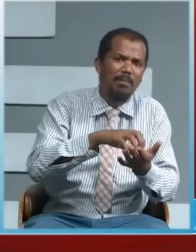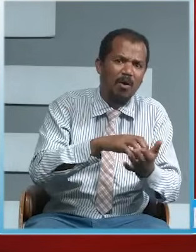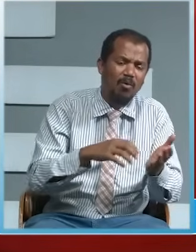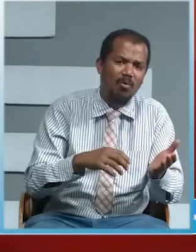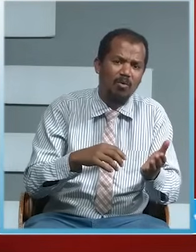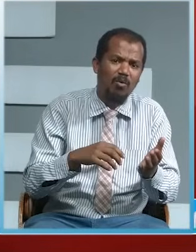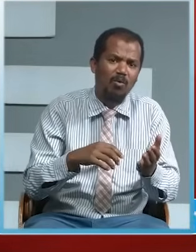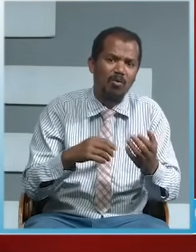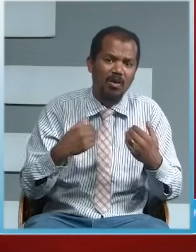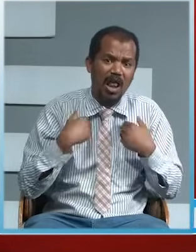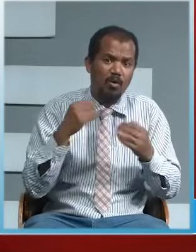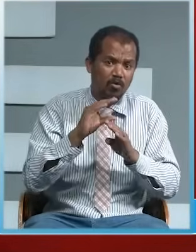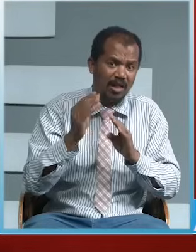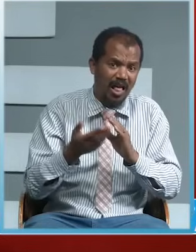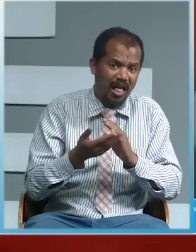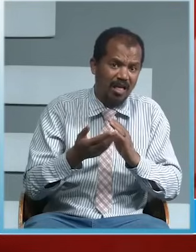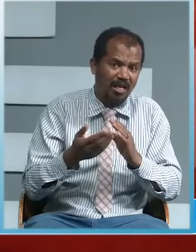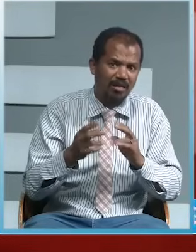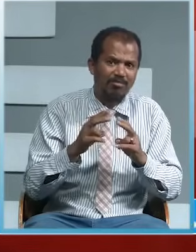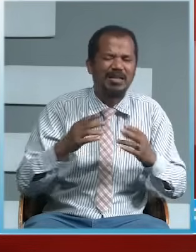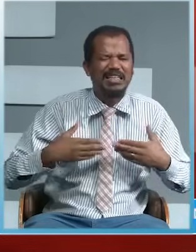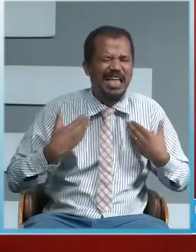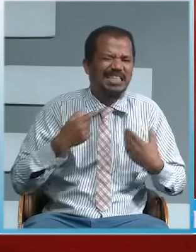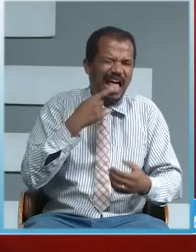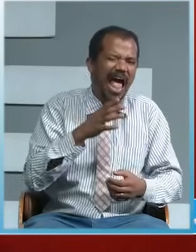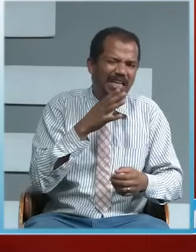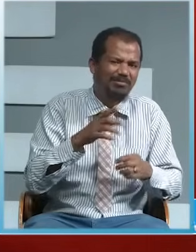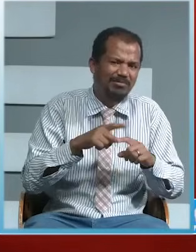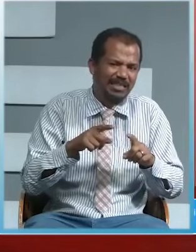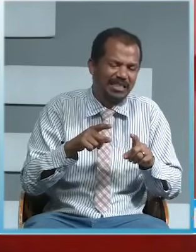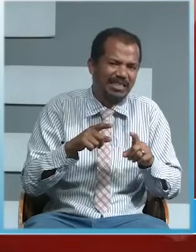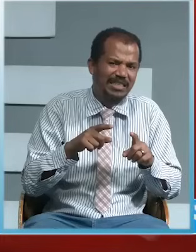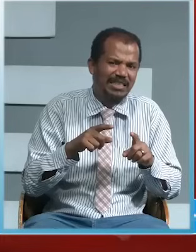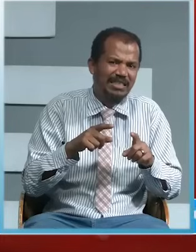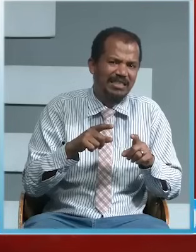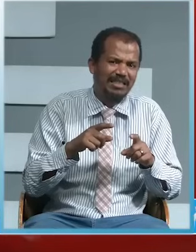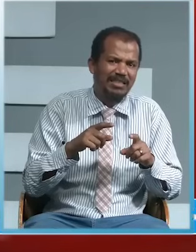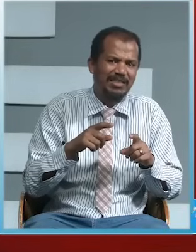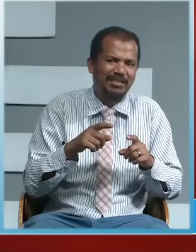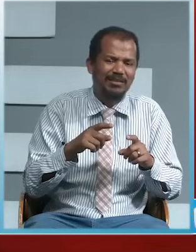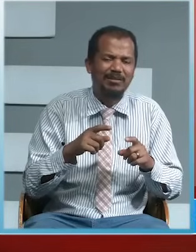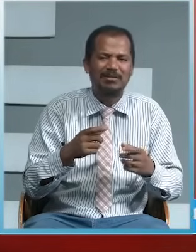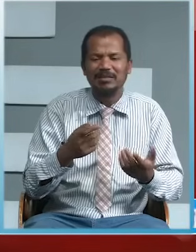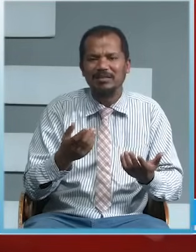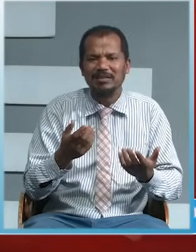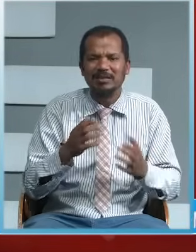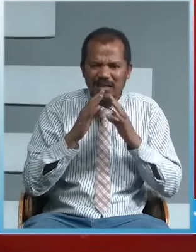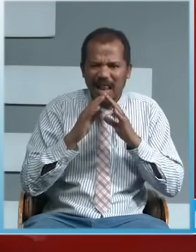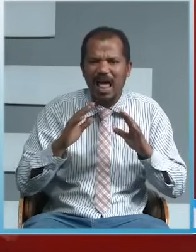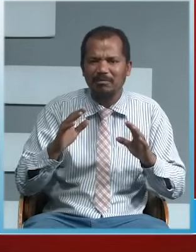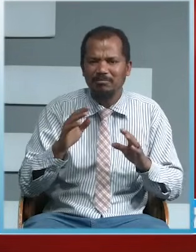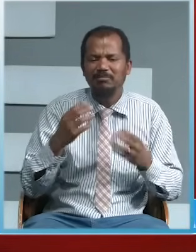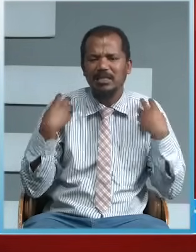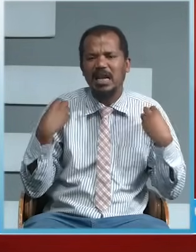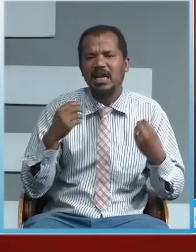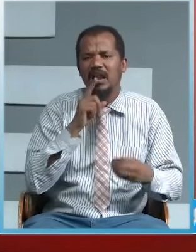ከተማው ያለ ሁኔታ ባቡ ደስ ባይልም ውስጥ ስሜቱ ማለት ነው እንትን ባይሰጠውም ደስታ ባይሰጠውም ግን ሰላሙ